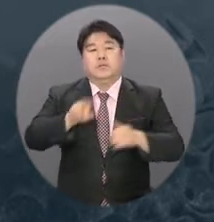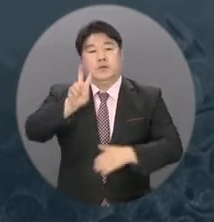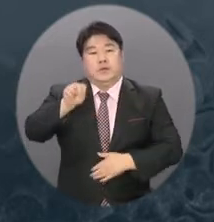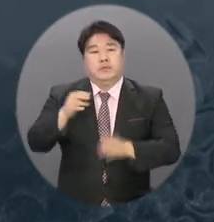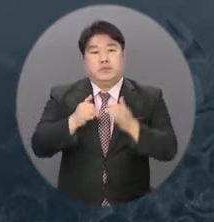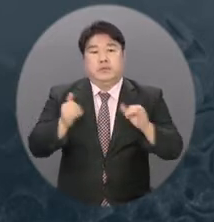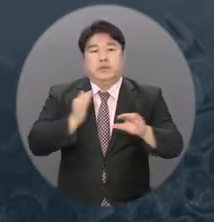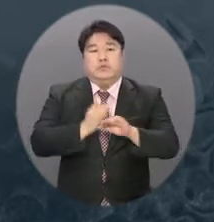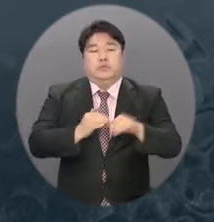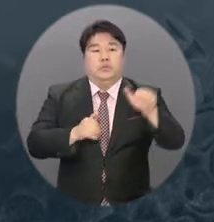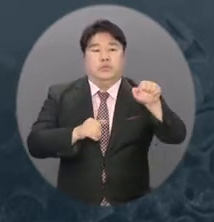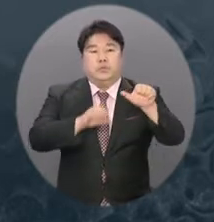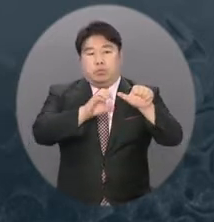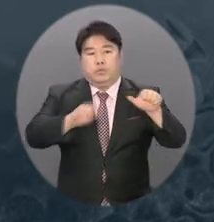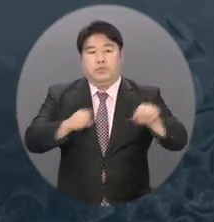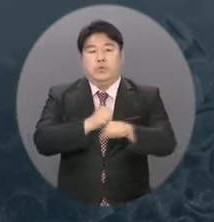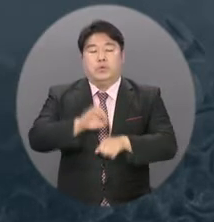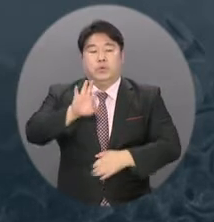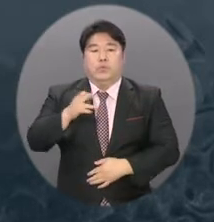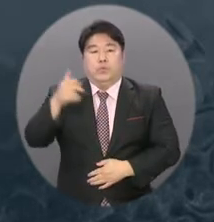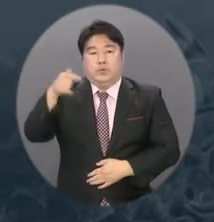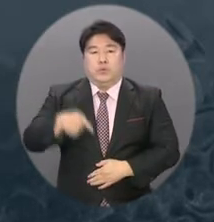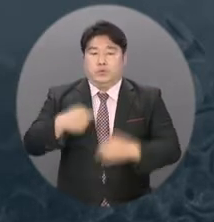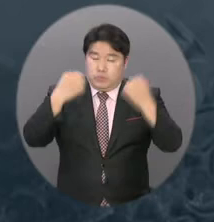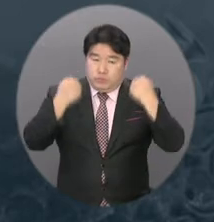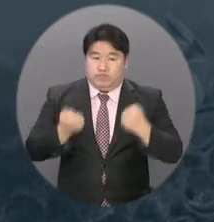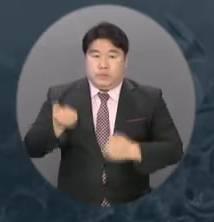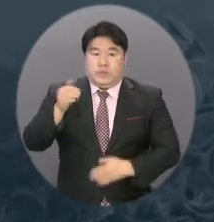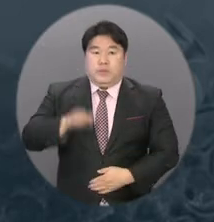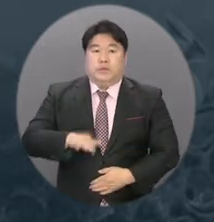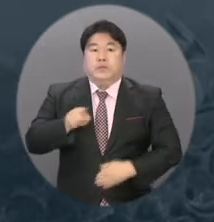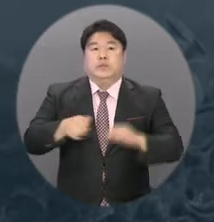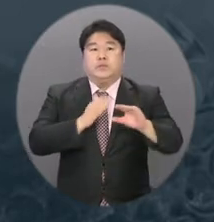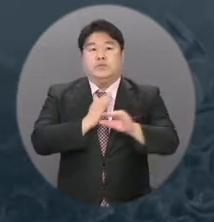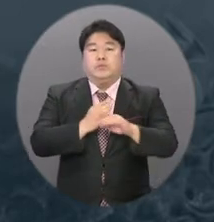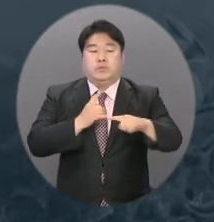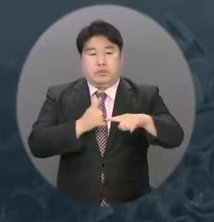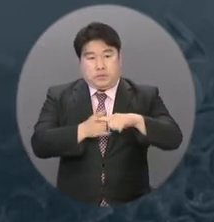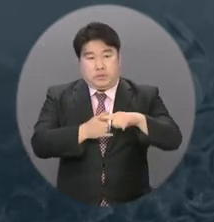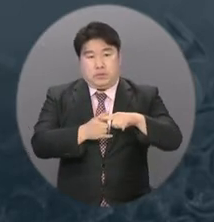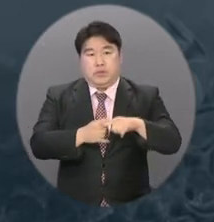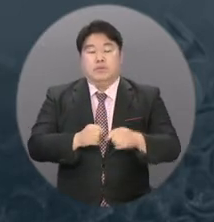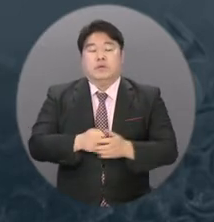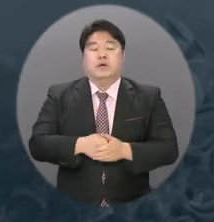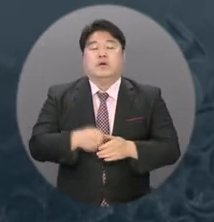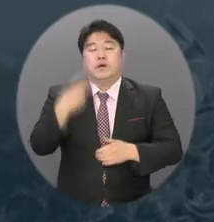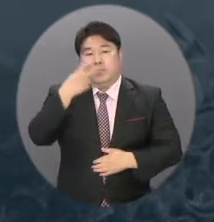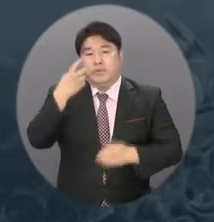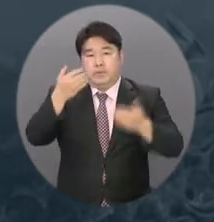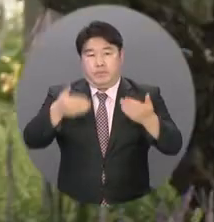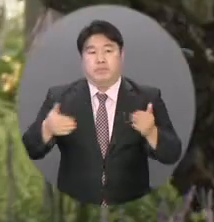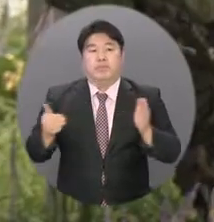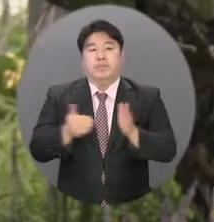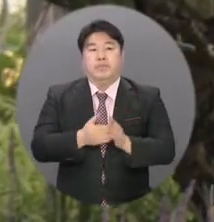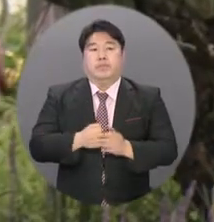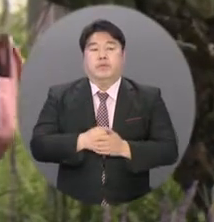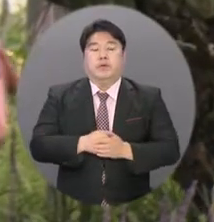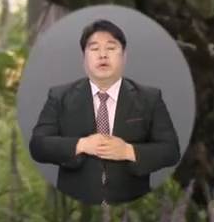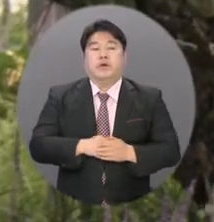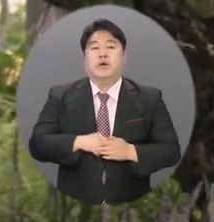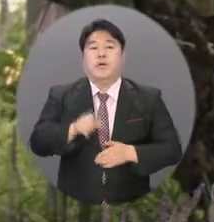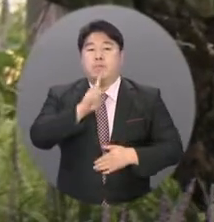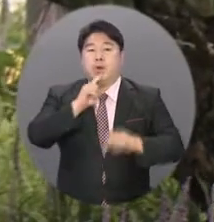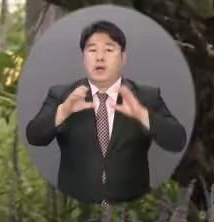가운데 55%가 광산구에 거주하고 있는데 이 가운데 절반가량만 선제검사를 받았습니다.